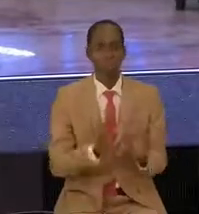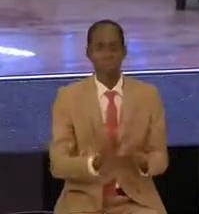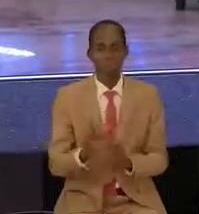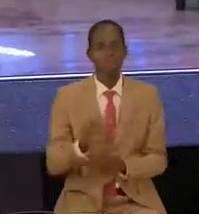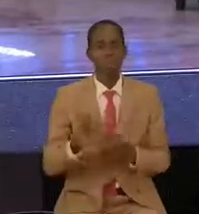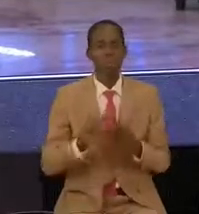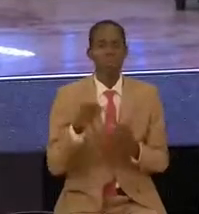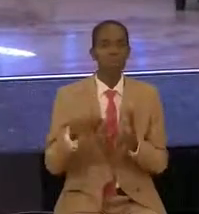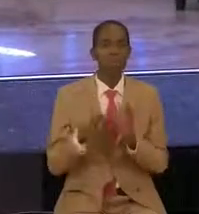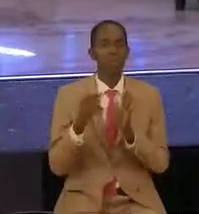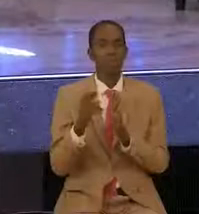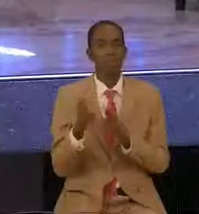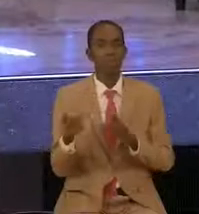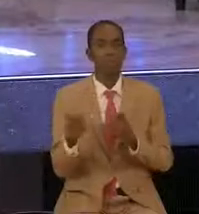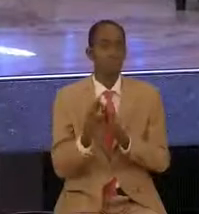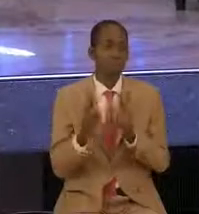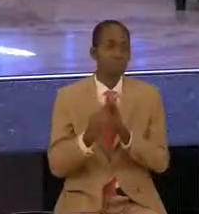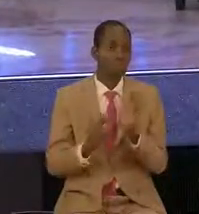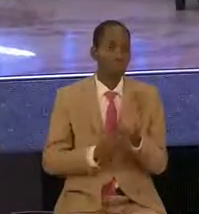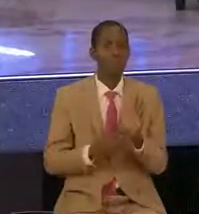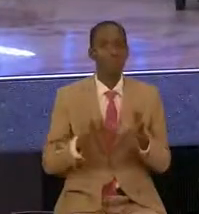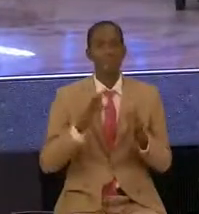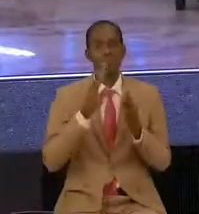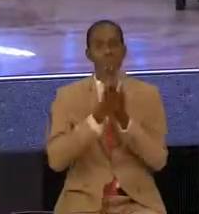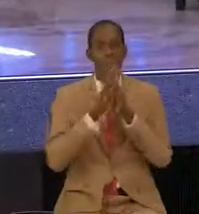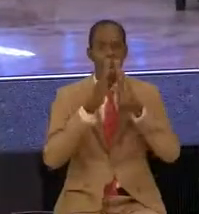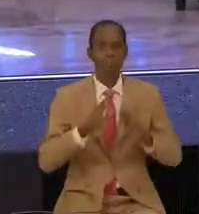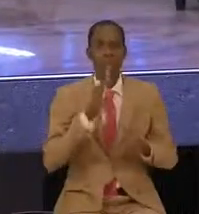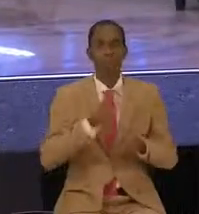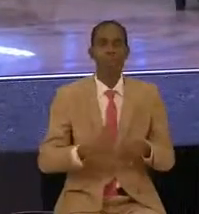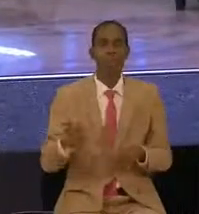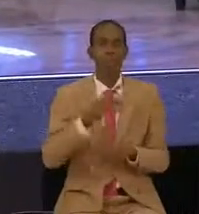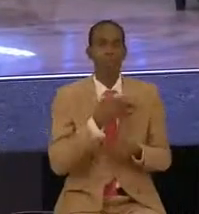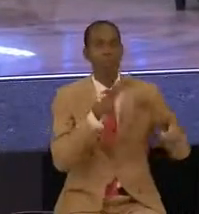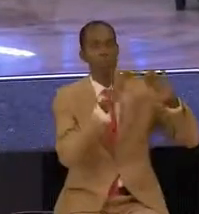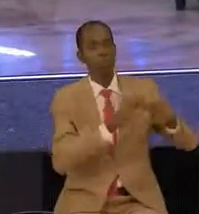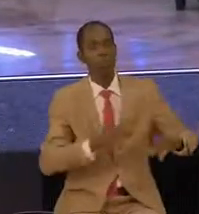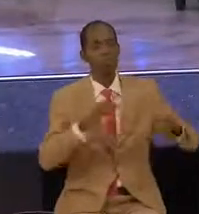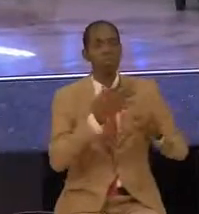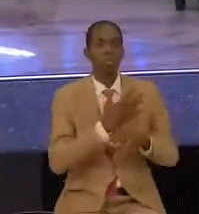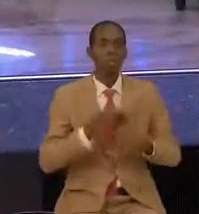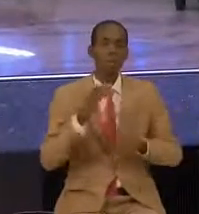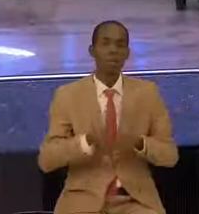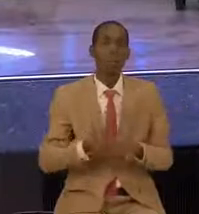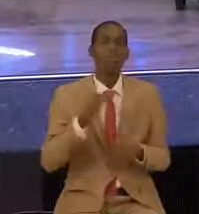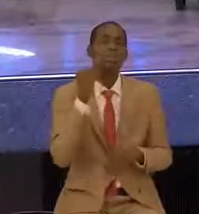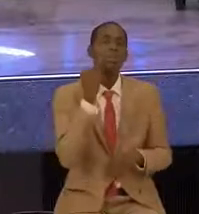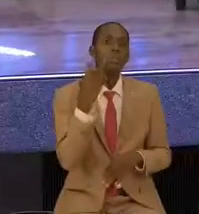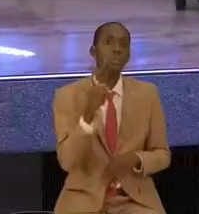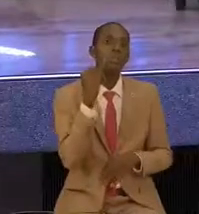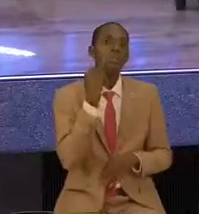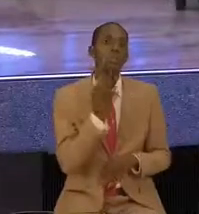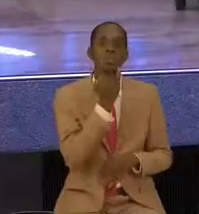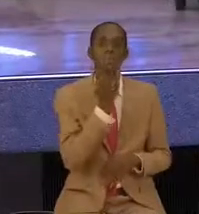Paix et miséricorde sur tous ceux qui suivront cette règle et sur